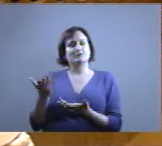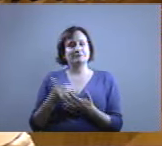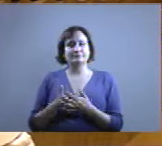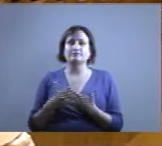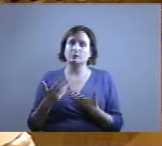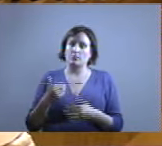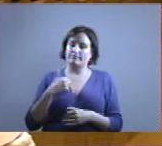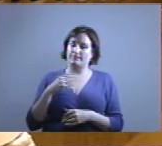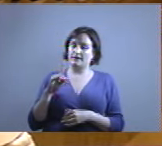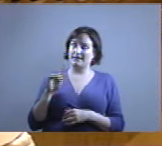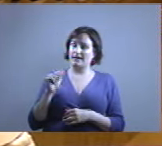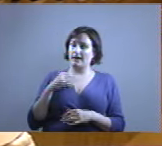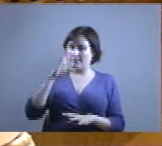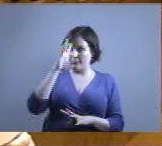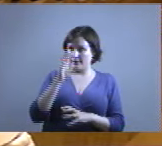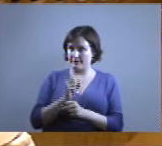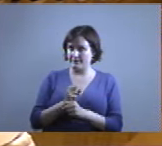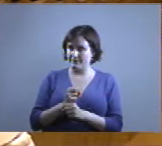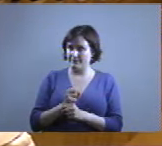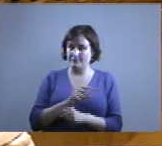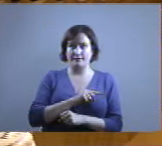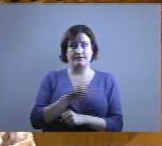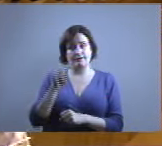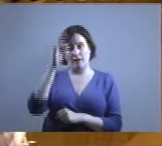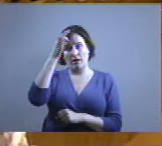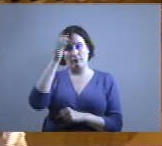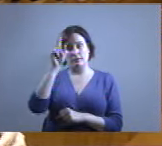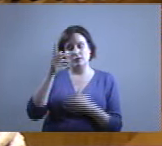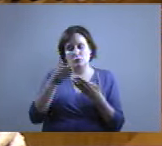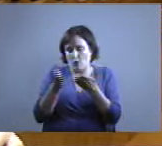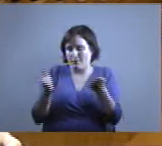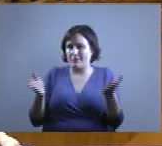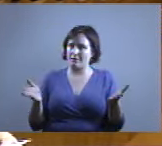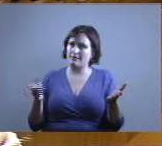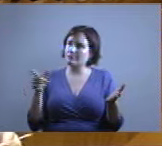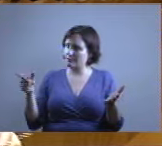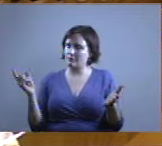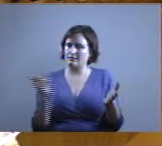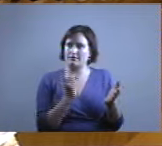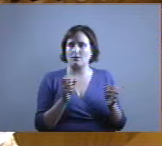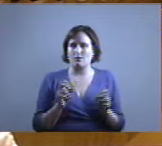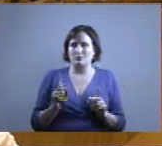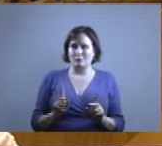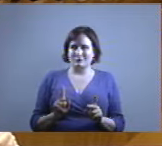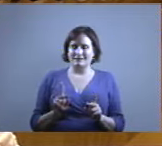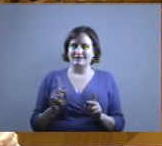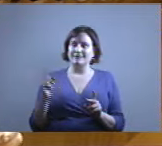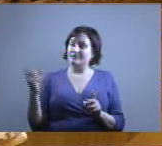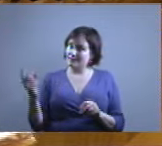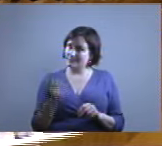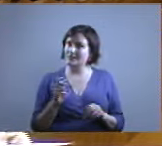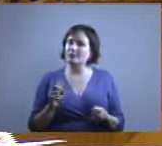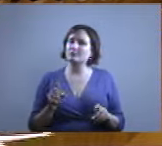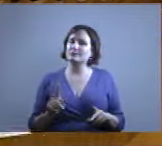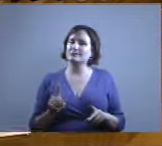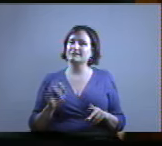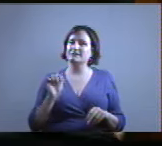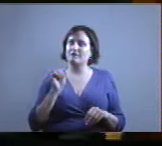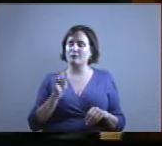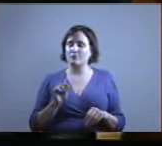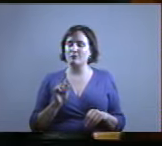oop geleentheidssamelewing moet skep om so die fondamente vir ware regstellende aksie te skep. Ek dank u.